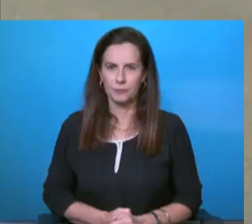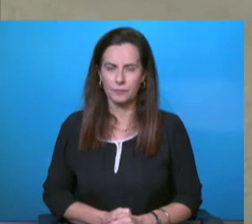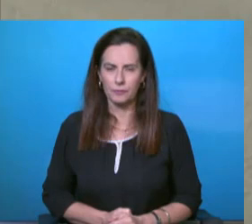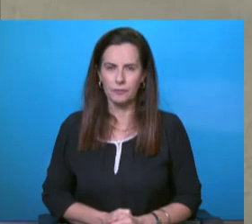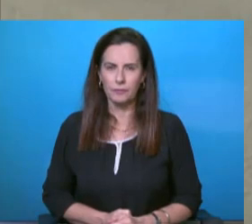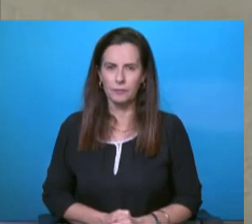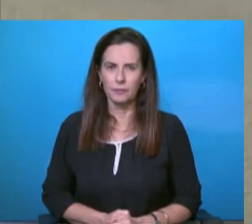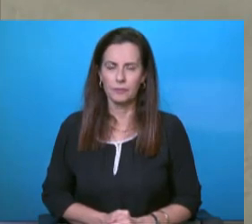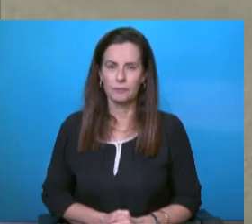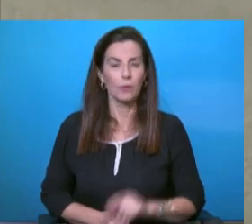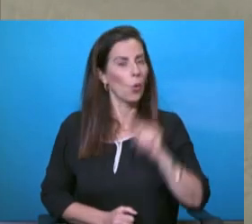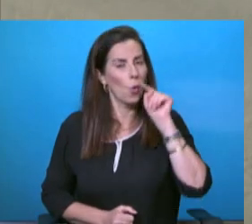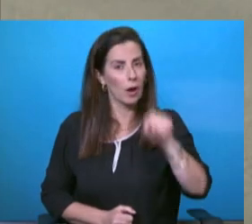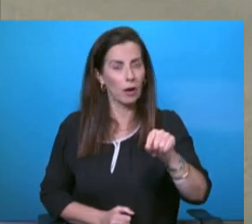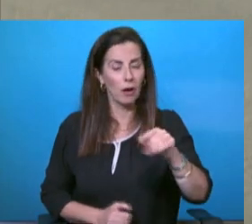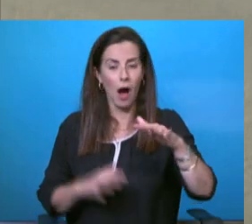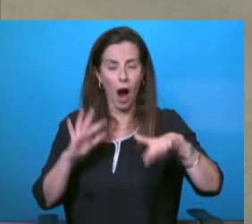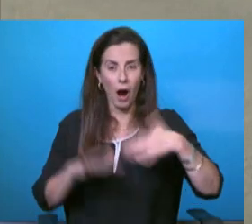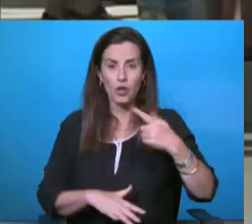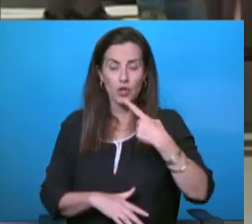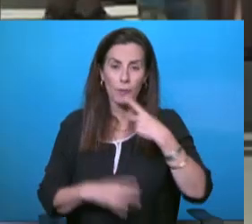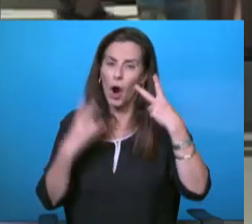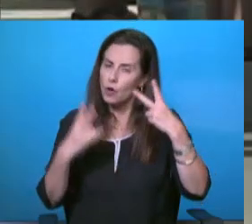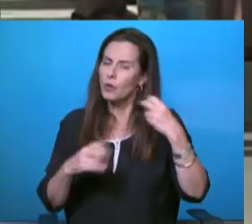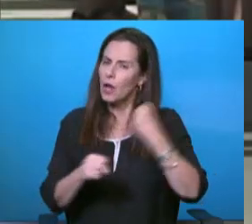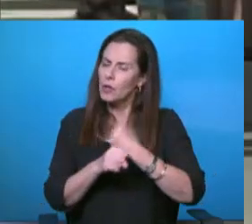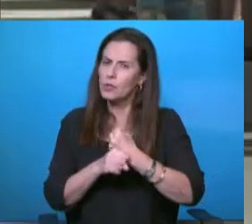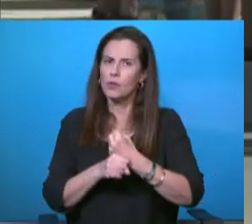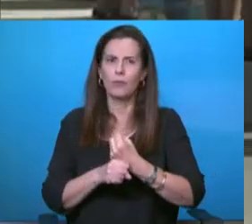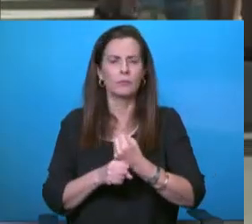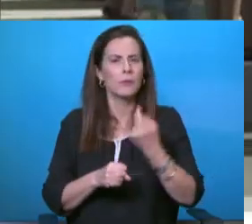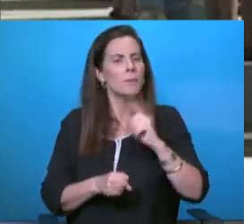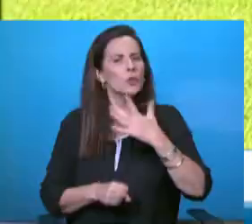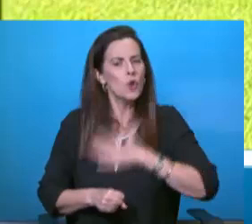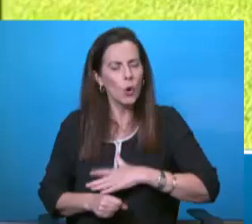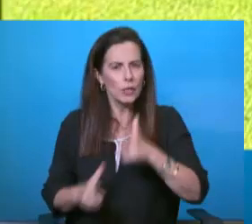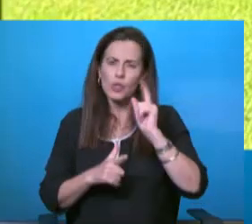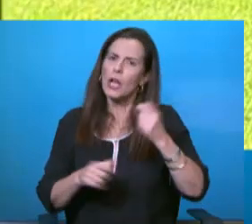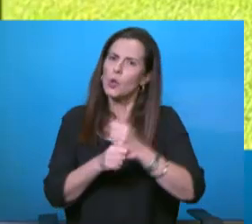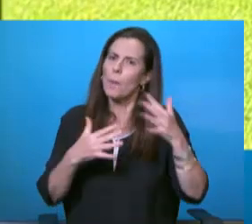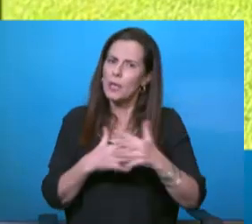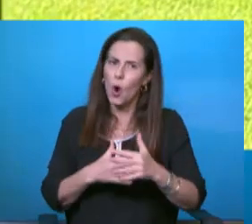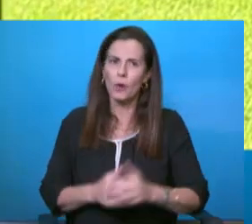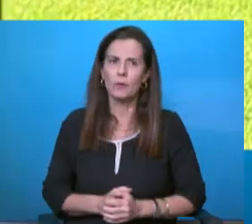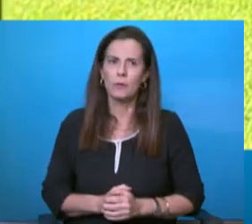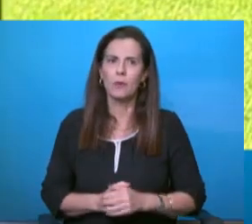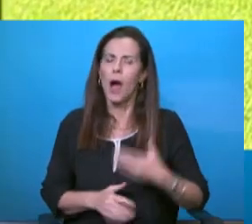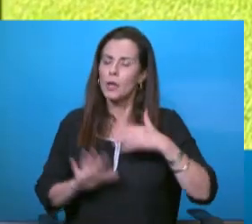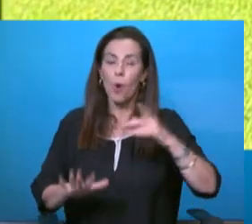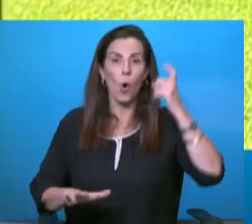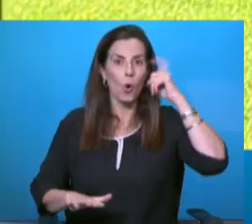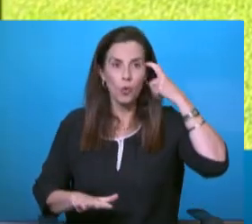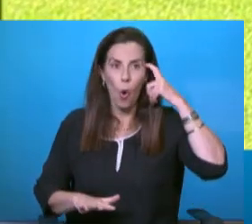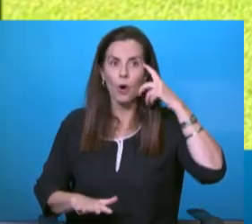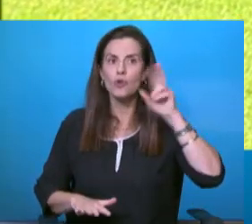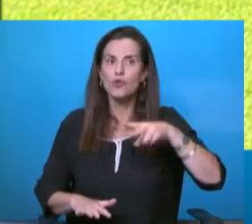הוא הגיע אליה שעות לאחר שאמר כי חשוב לערוך מבחני רקע על המעוניינים לשאת נשק. I am concerned about the